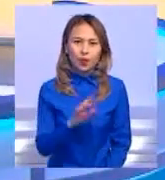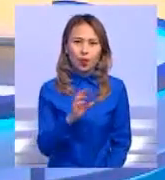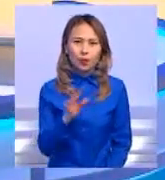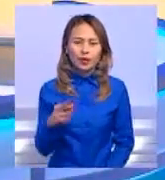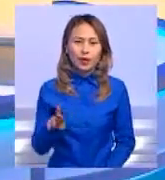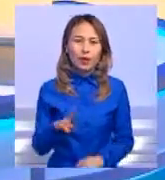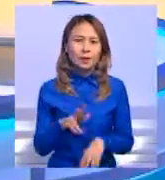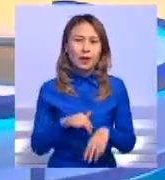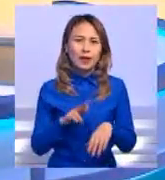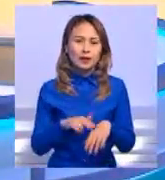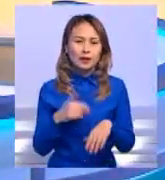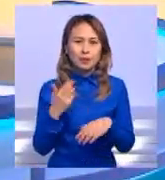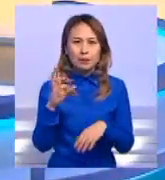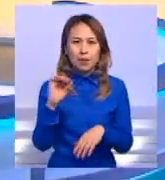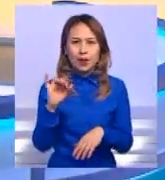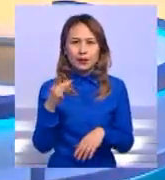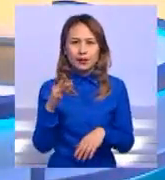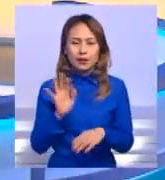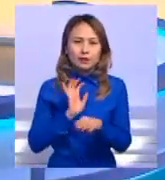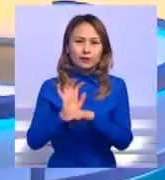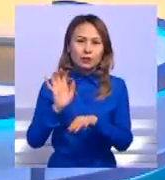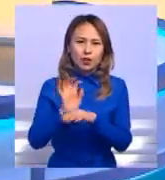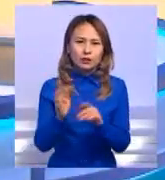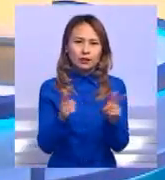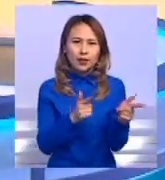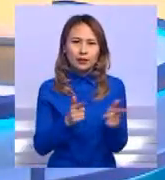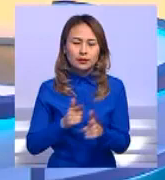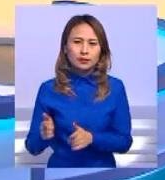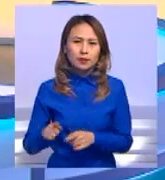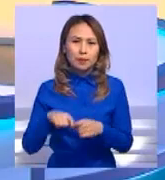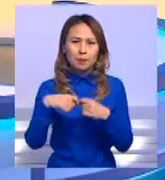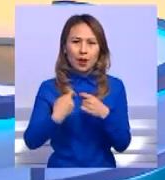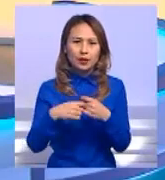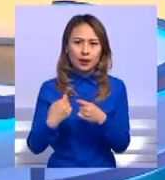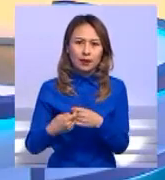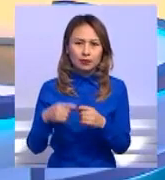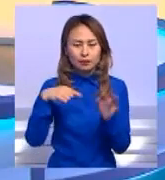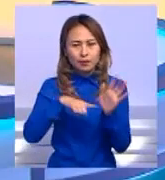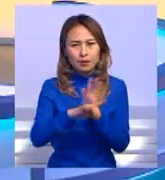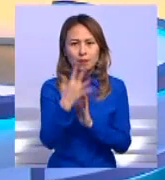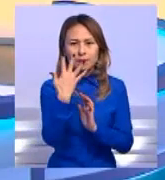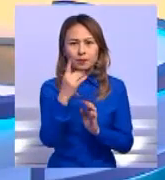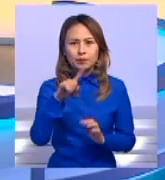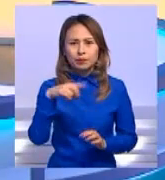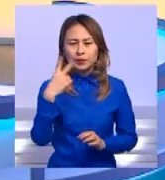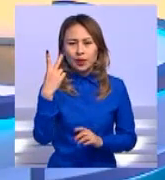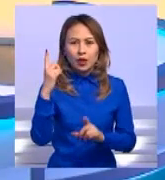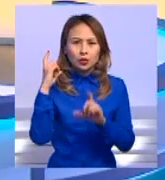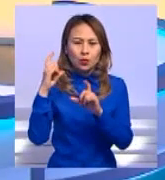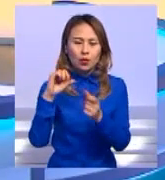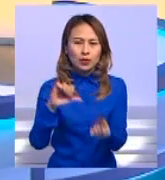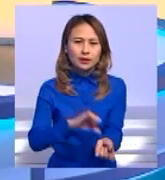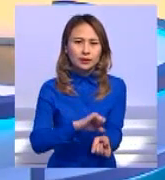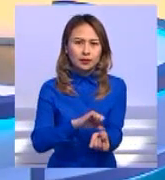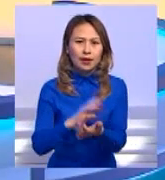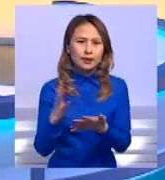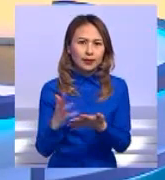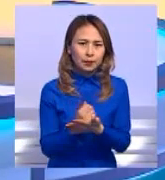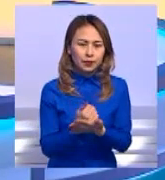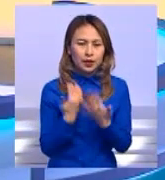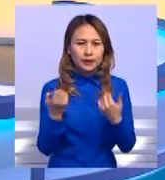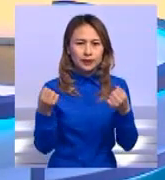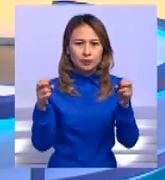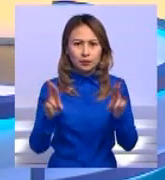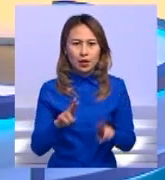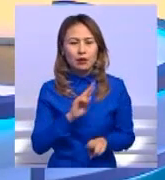Колумбия полициясы Бельгияға экспорттауға дайындалған баландардың арасынан 5,2 тонны кокаин есірткісін тапты.